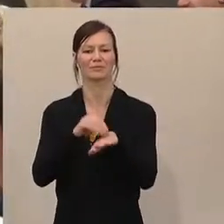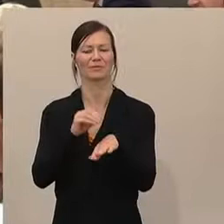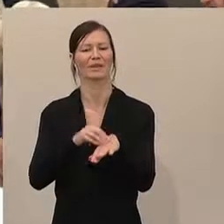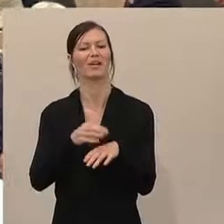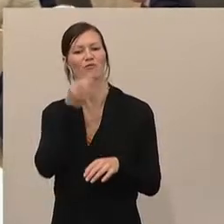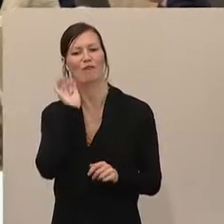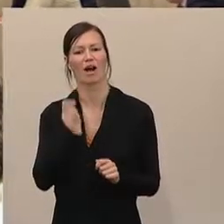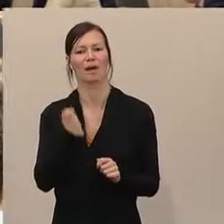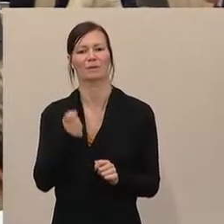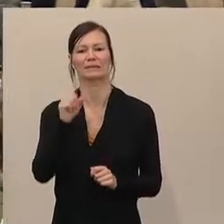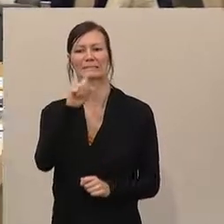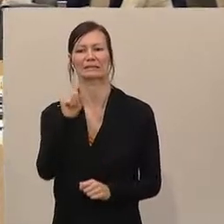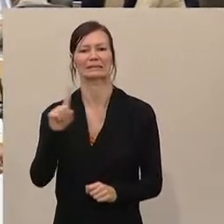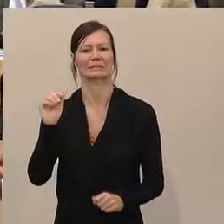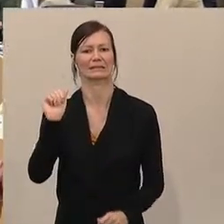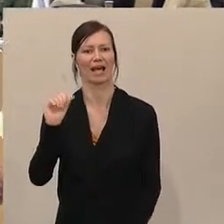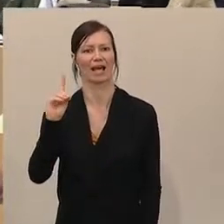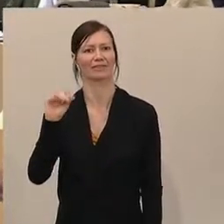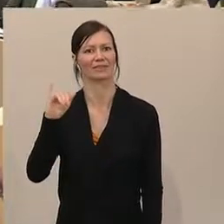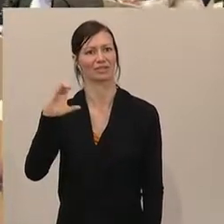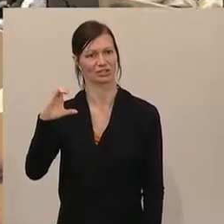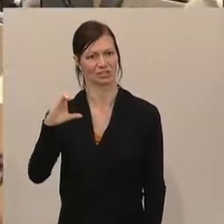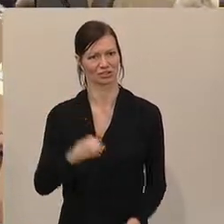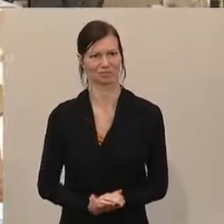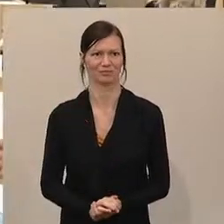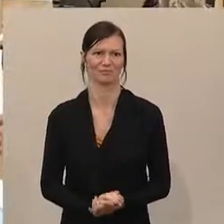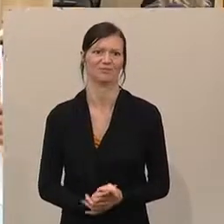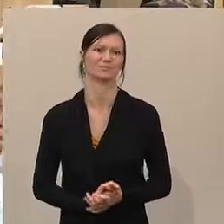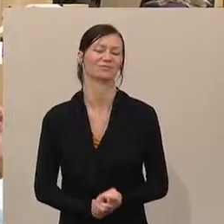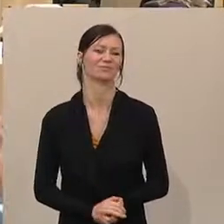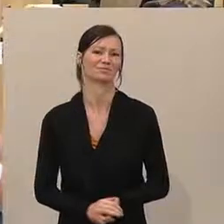Irmgard Gries von den NEOS. Es brauche einen unabhängigen Bundesstaatsanwalt.